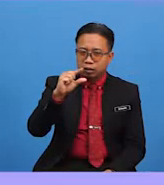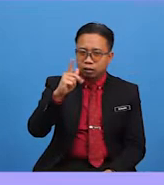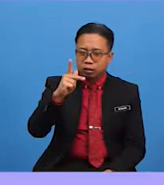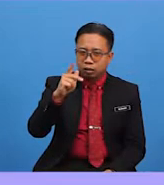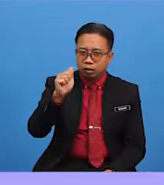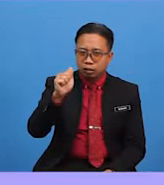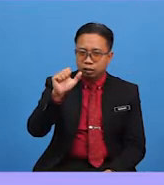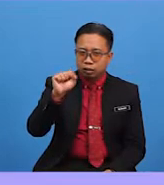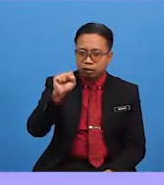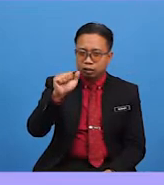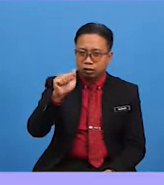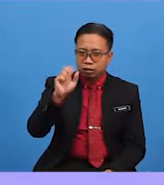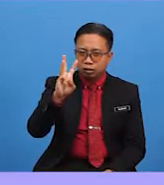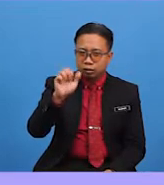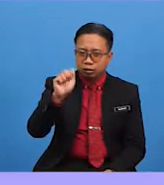Angkasawan.